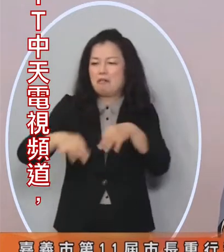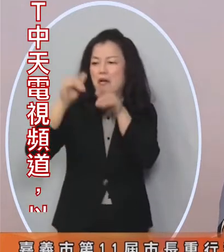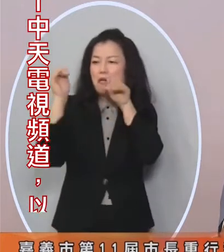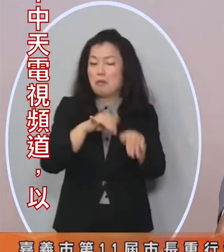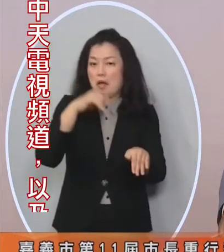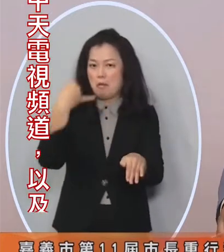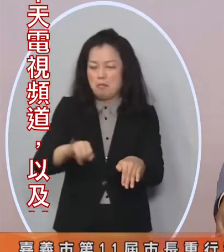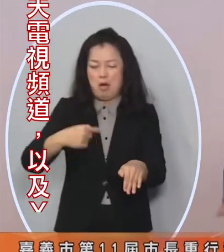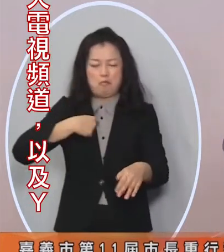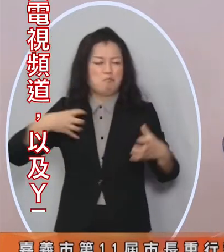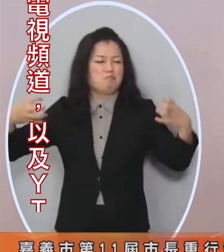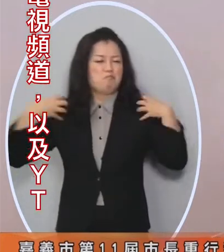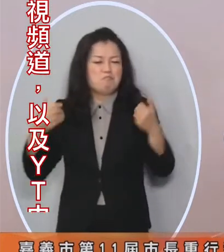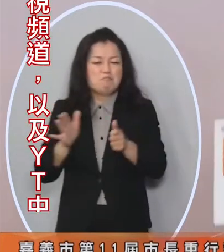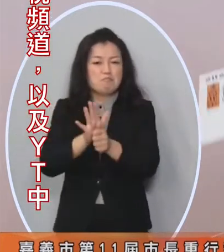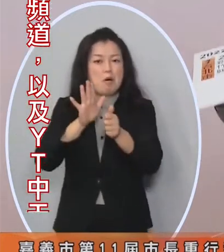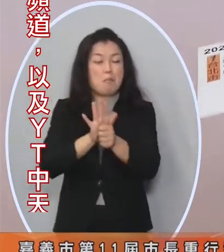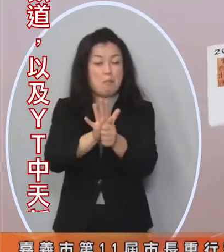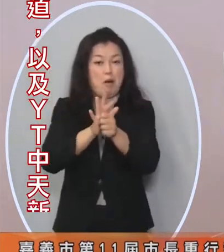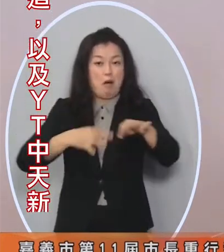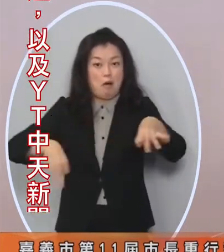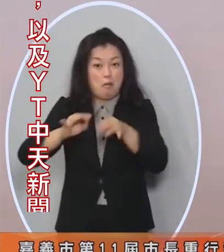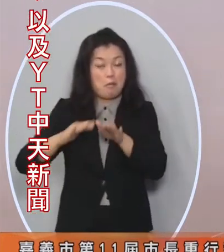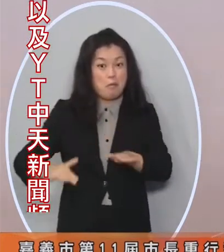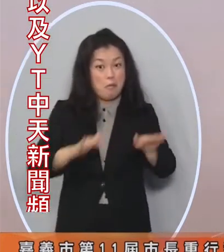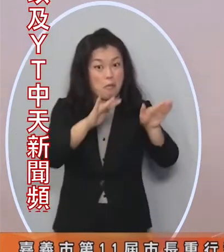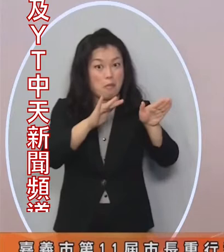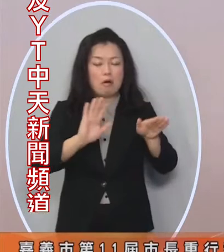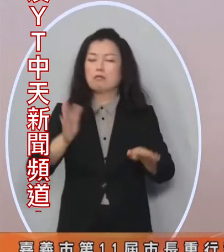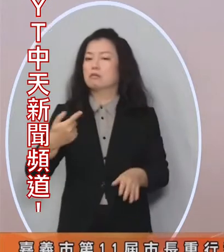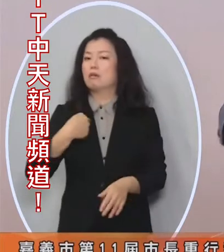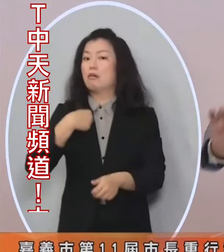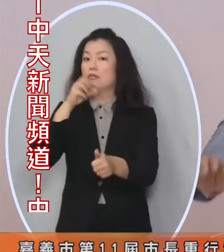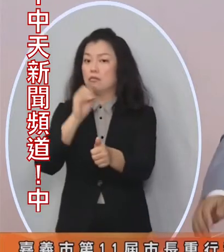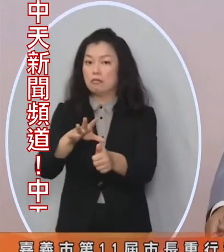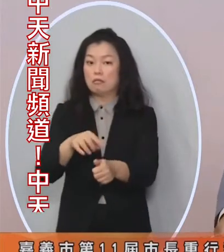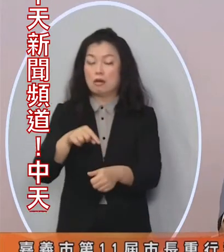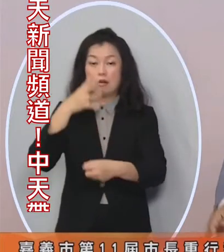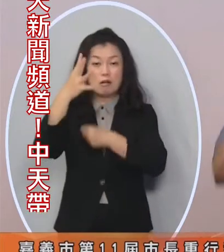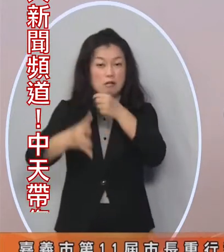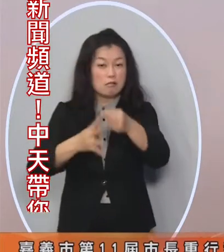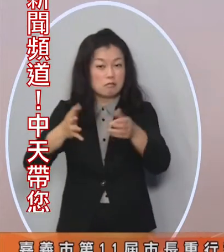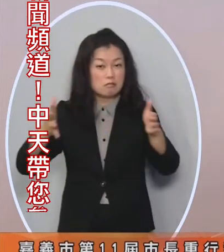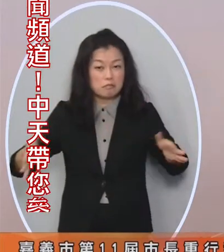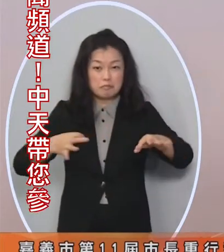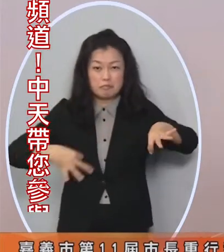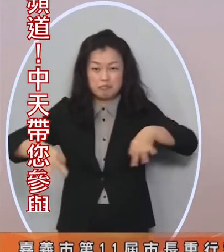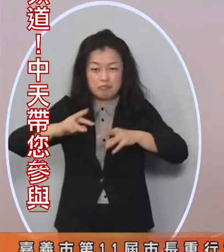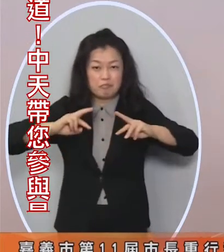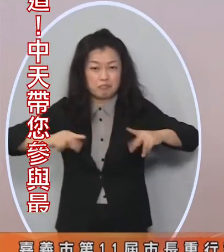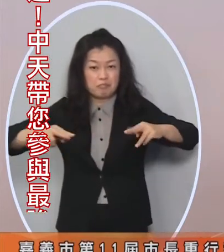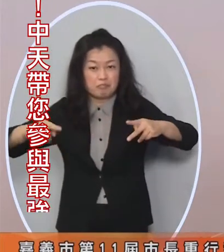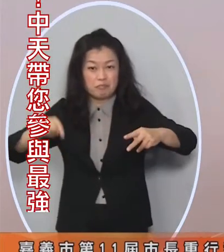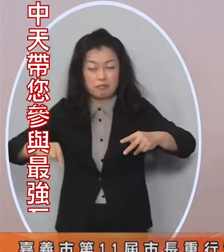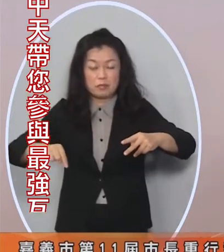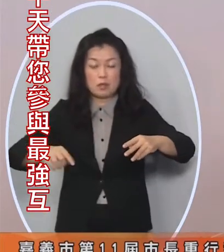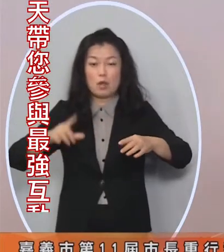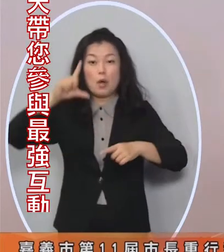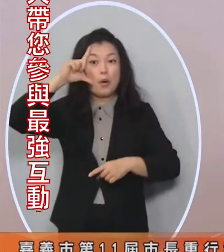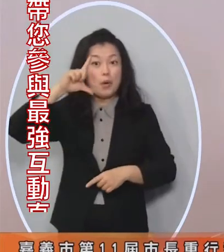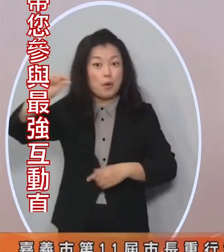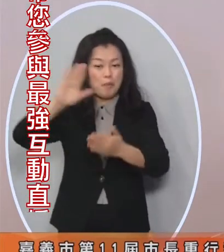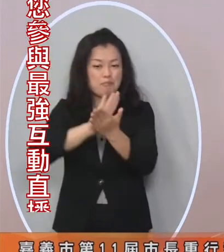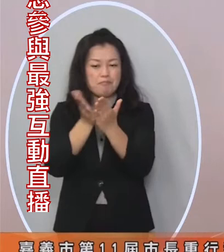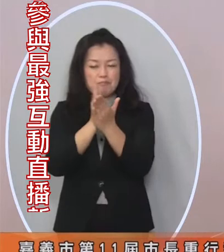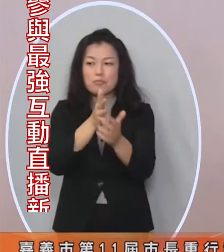要带动经济发展。但是我告诉各位，这四年来的经济发展，这是远见杂志今年评